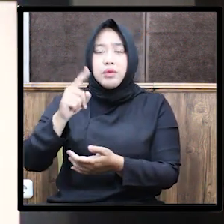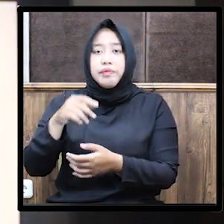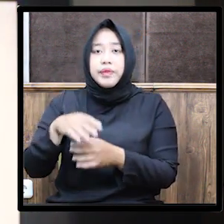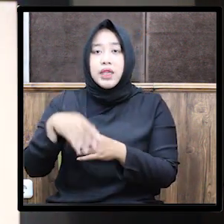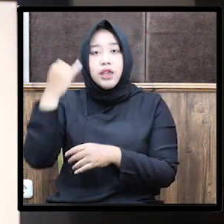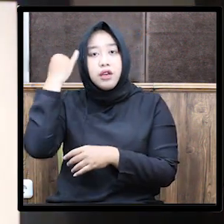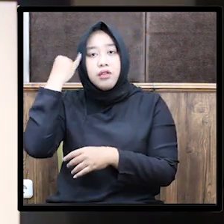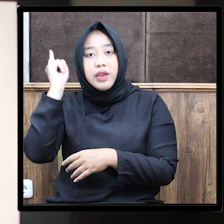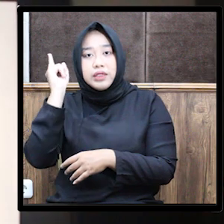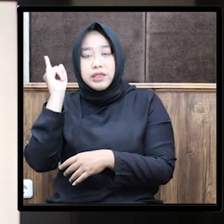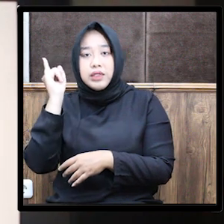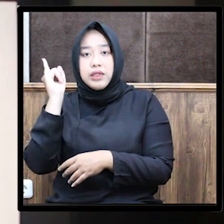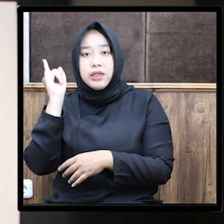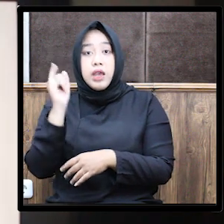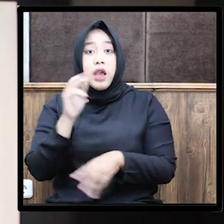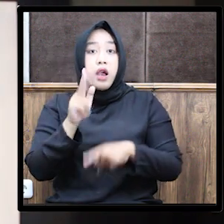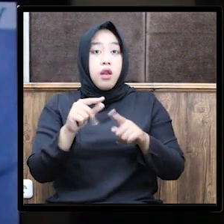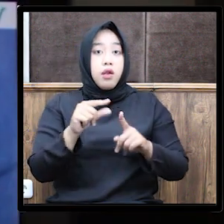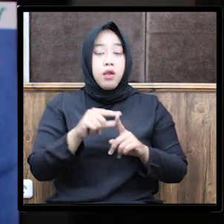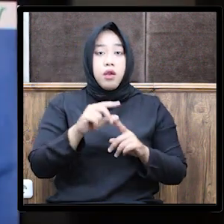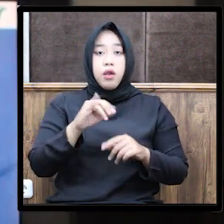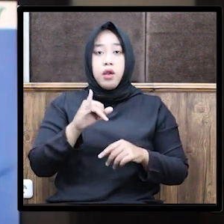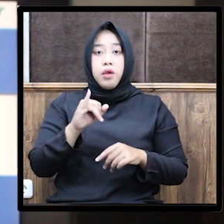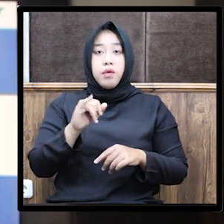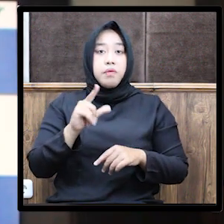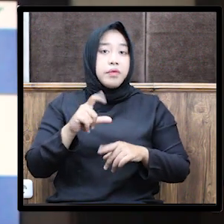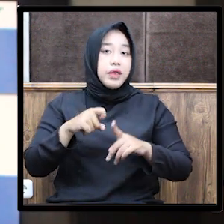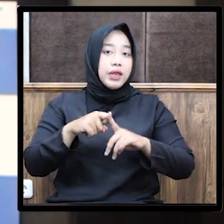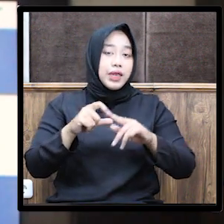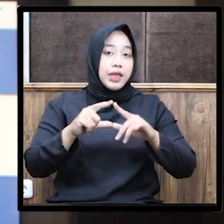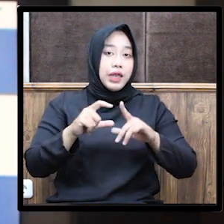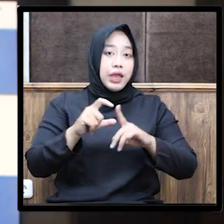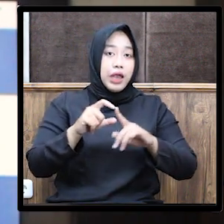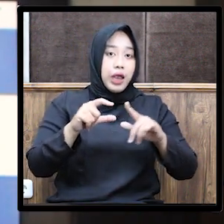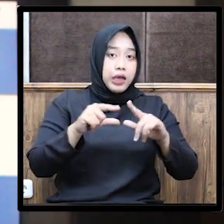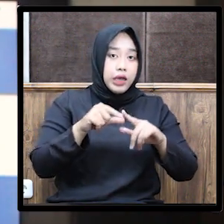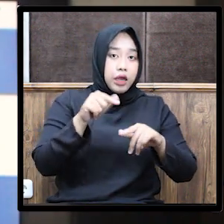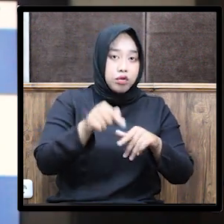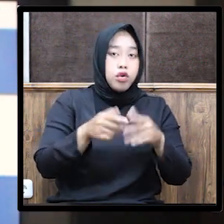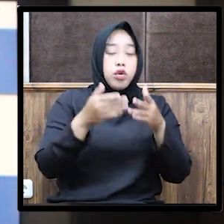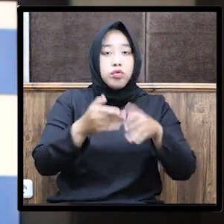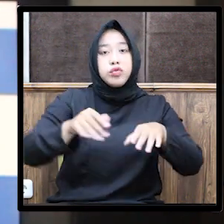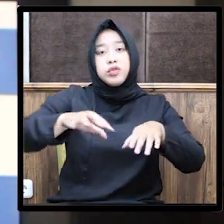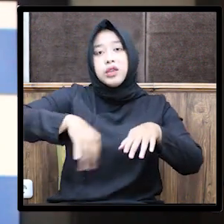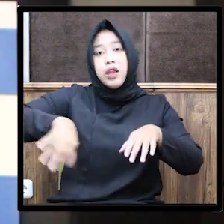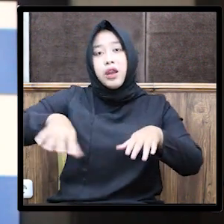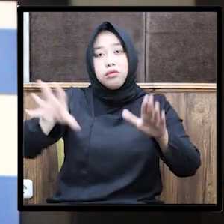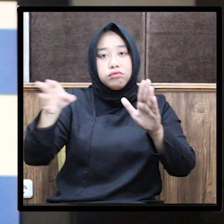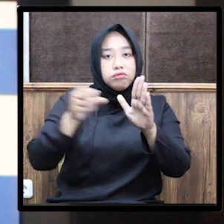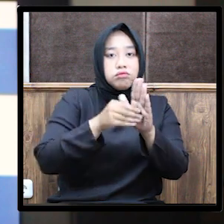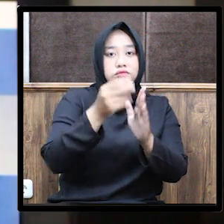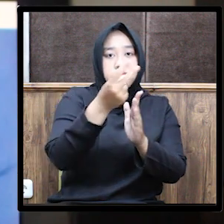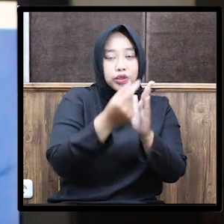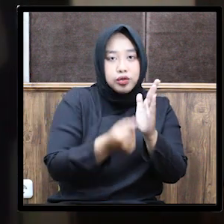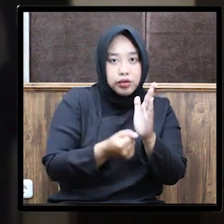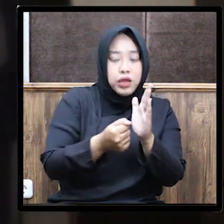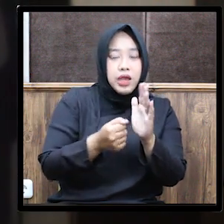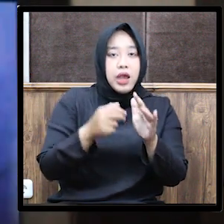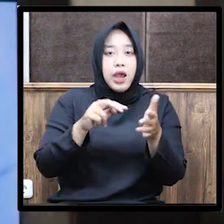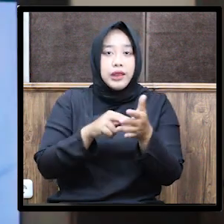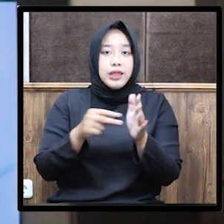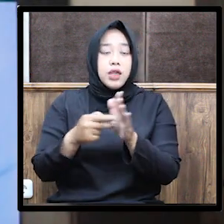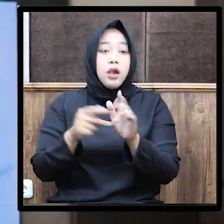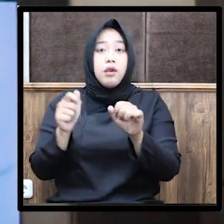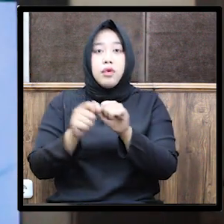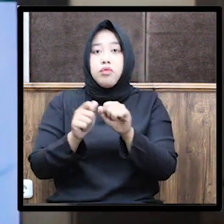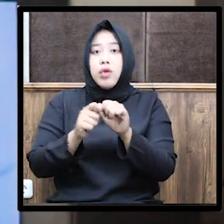di pusat gitu loh. Inovasi itu menjadi sangat kecil, beda dengan pilkada gitu ya. Kalau pilkada itu karena itu anggaran kita yang nyusun,